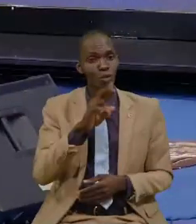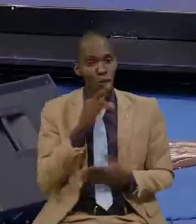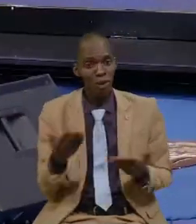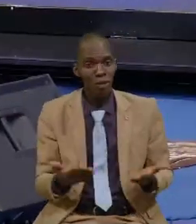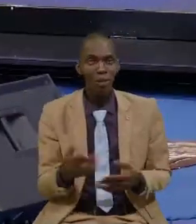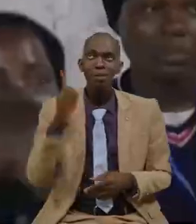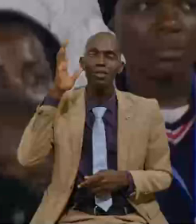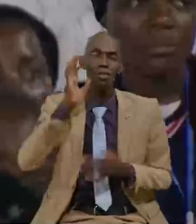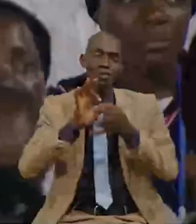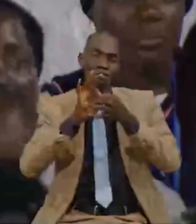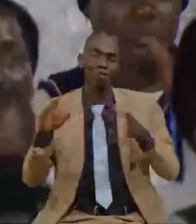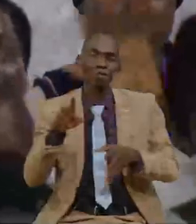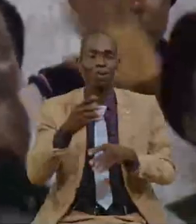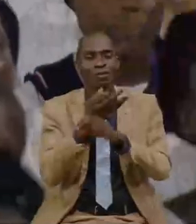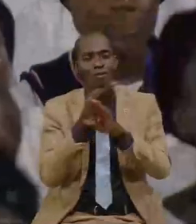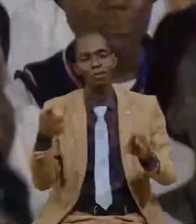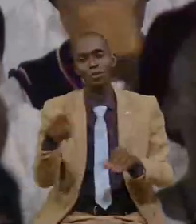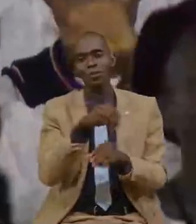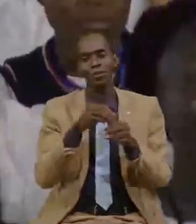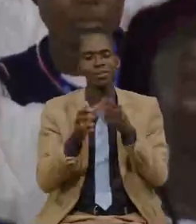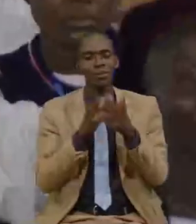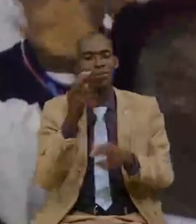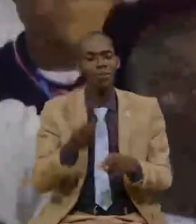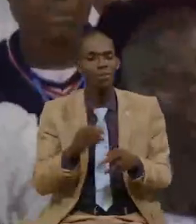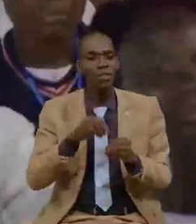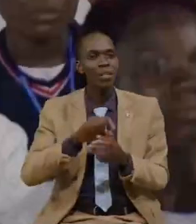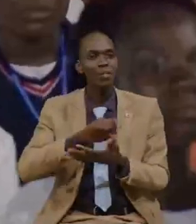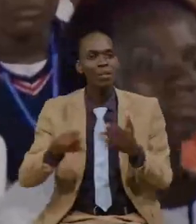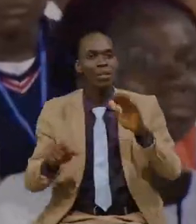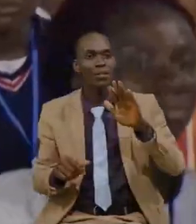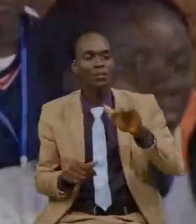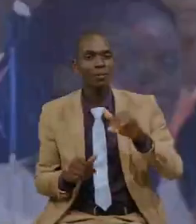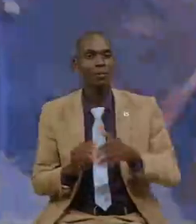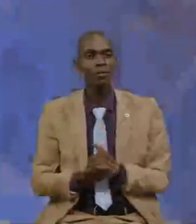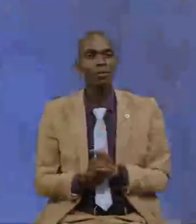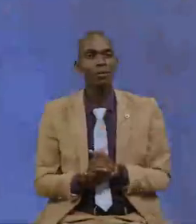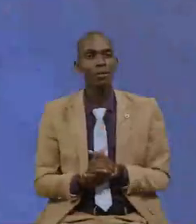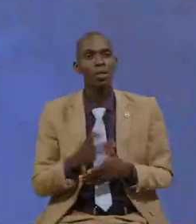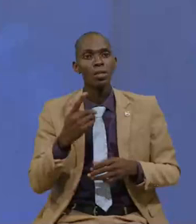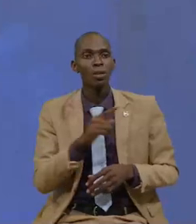êtes ici, il vous déliera et vous laissera aller. Le verset.